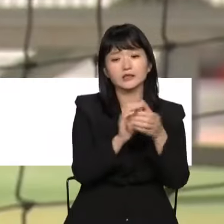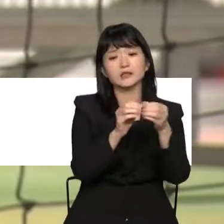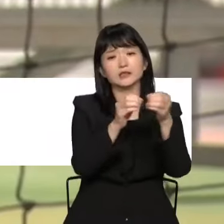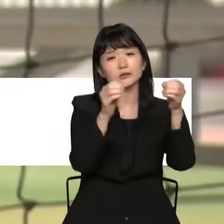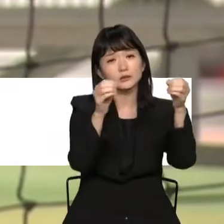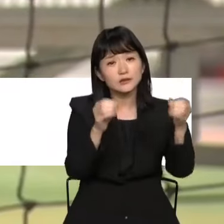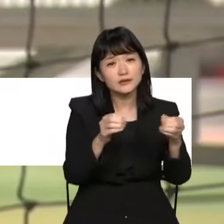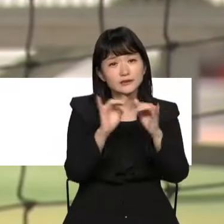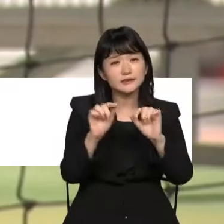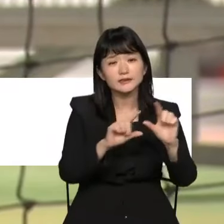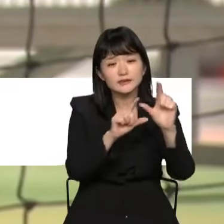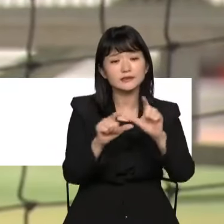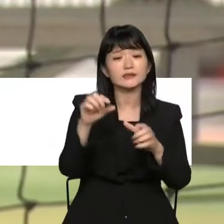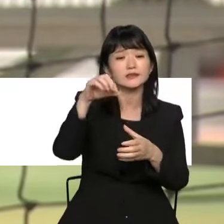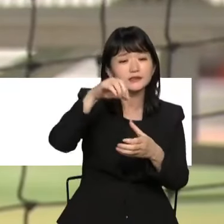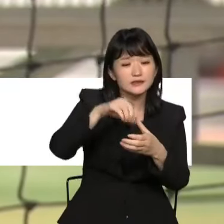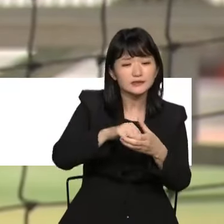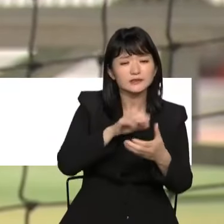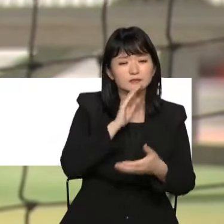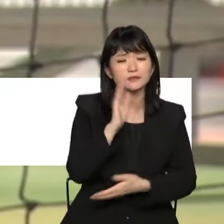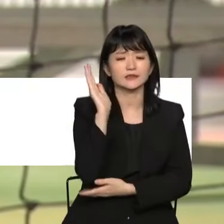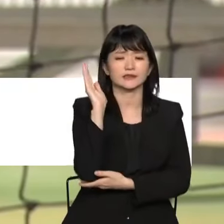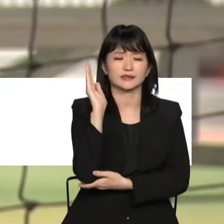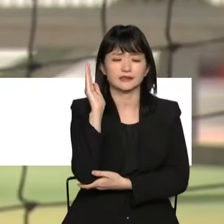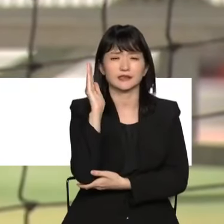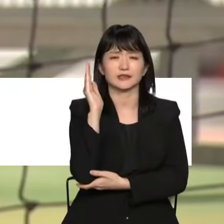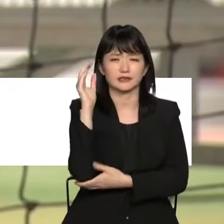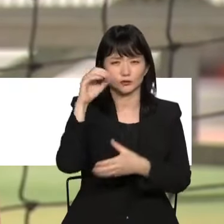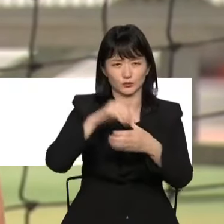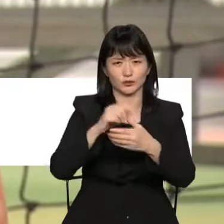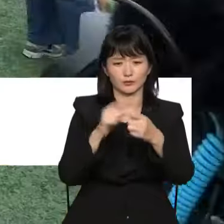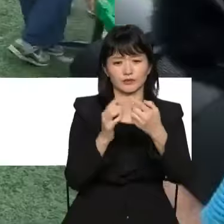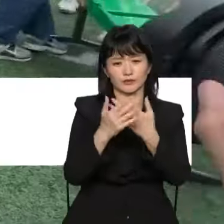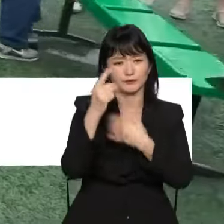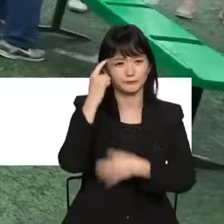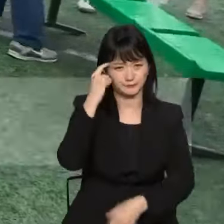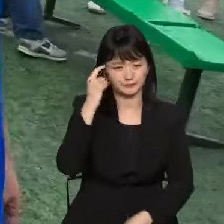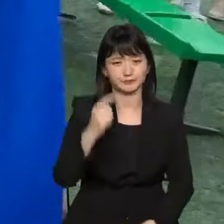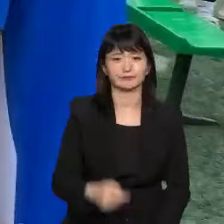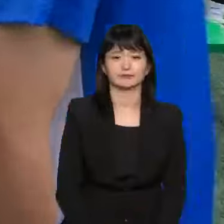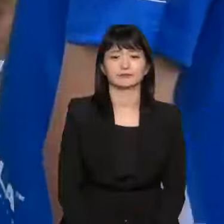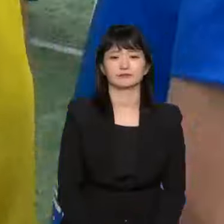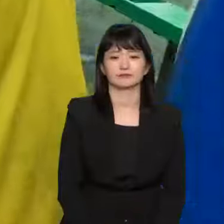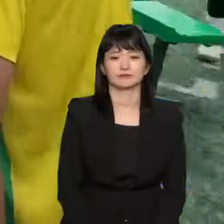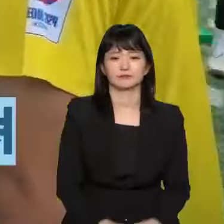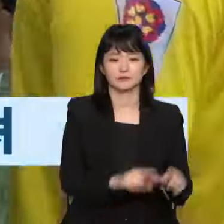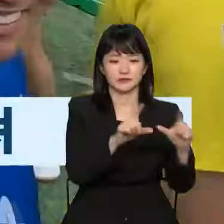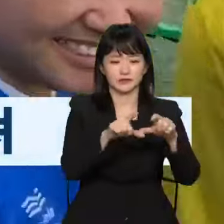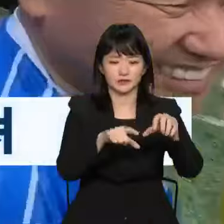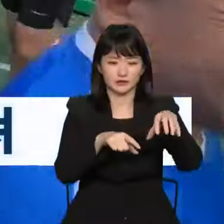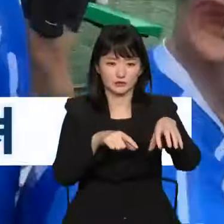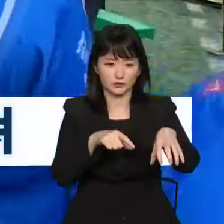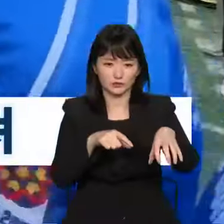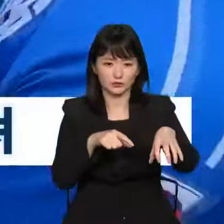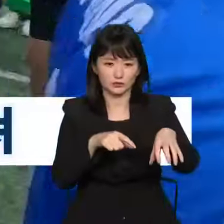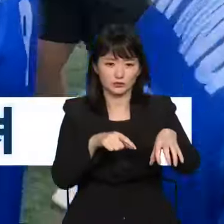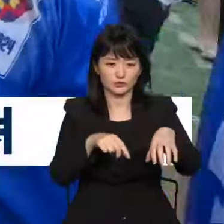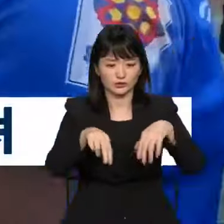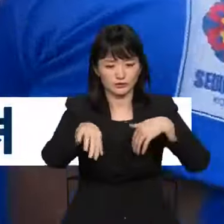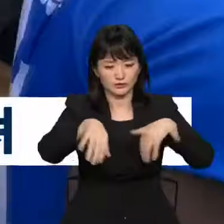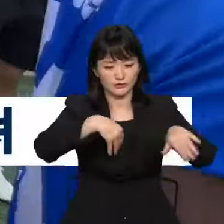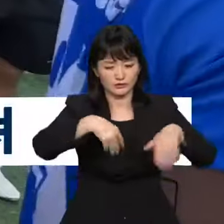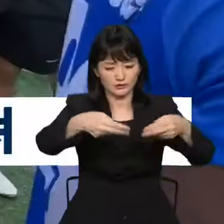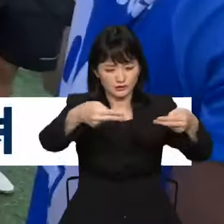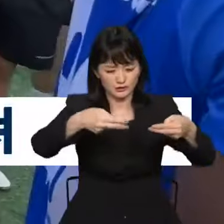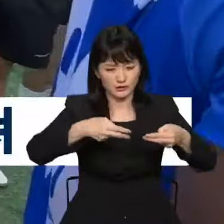친구들의 인생이 담긴 정말 스토리가 있는 대회라고 저는 생각을 합니다. 주거권 사각지대에 놓여있는 이들이 선수로